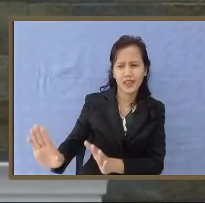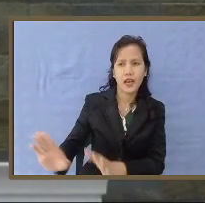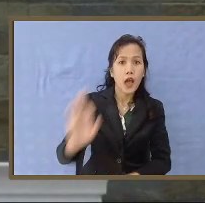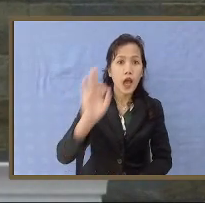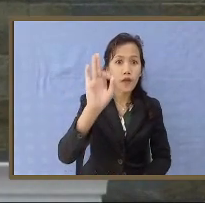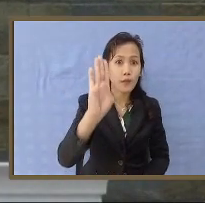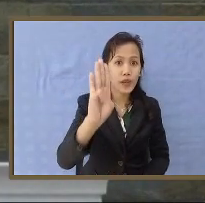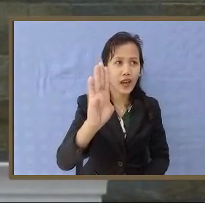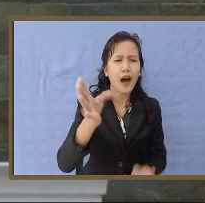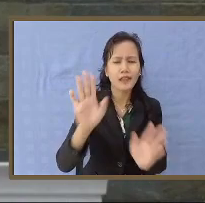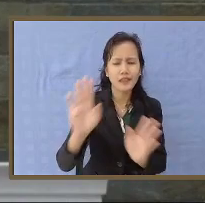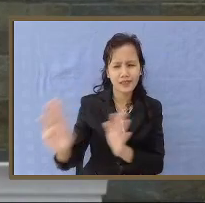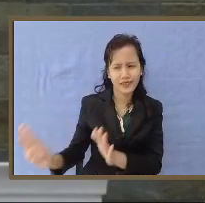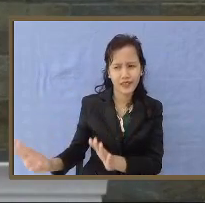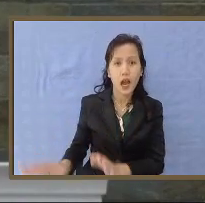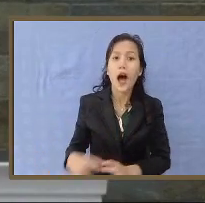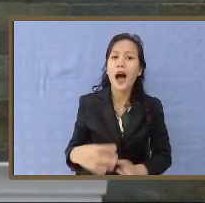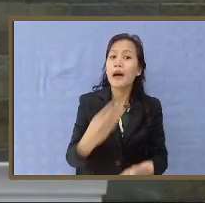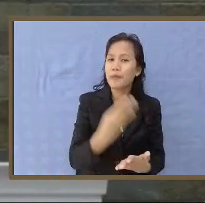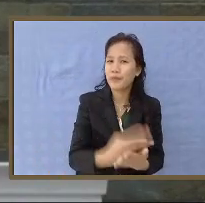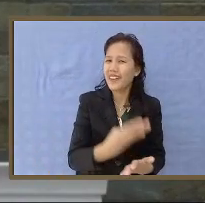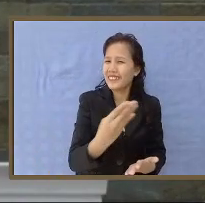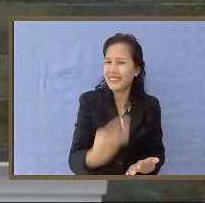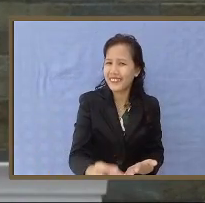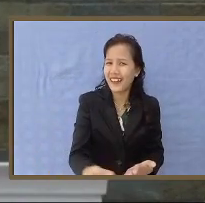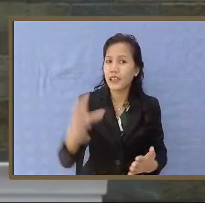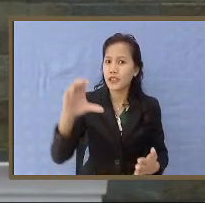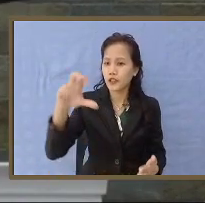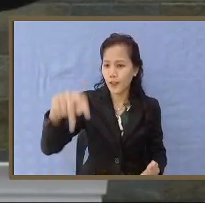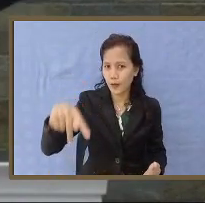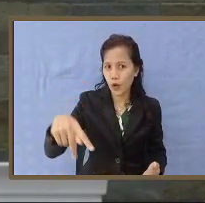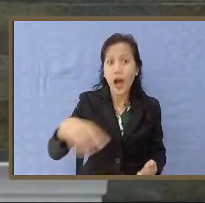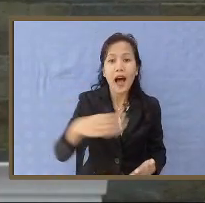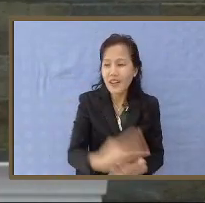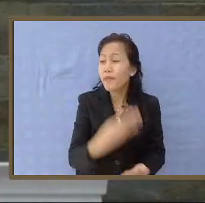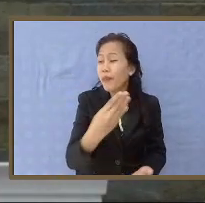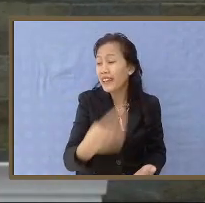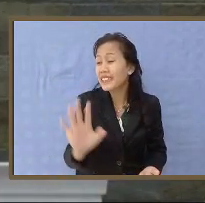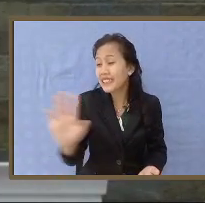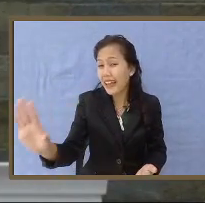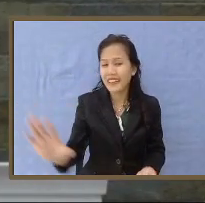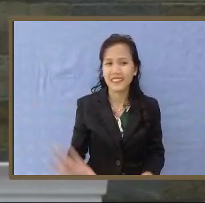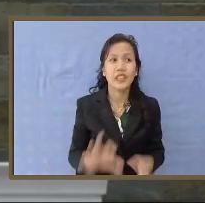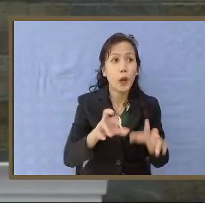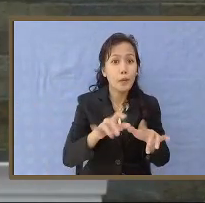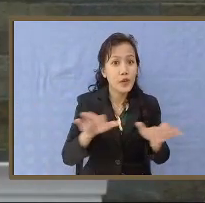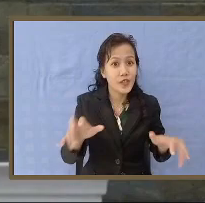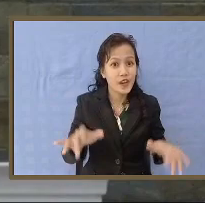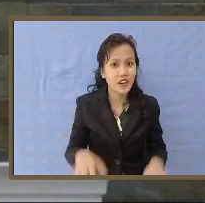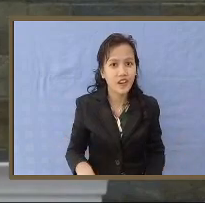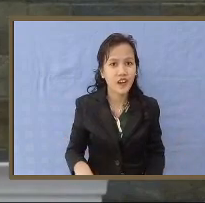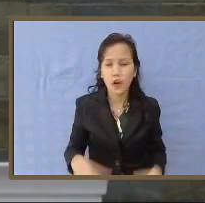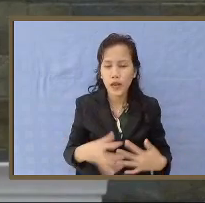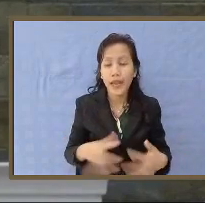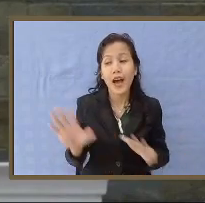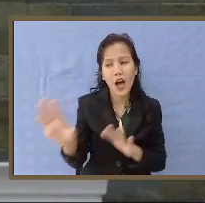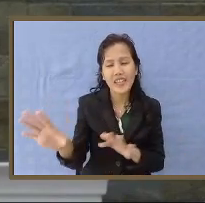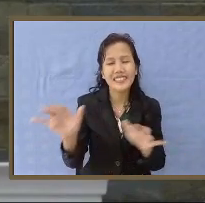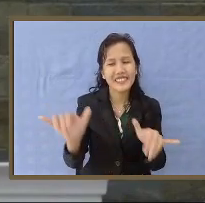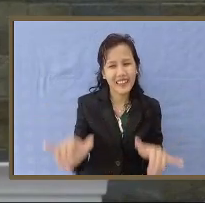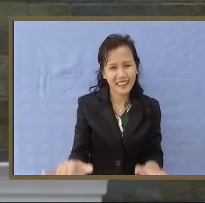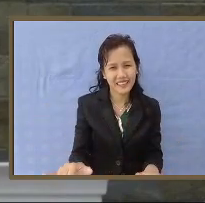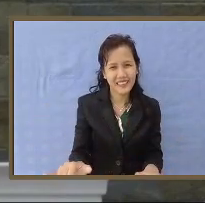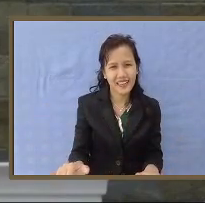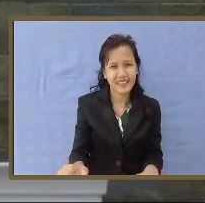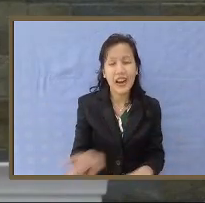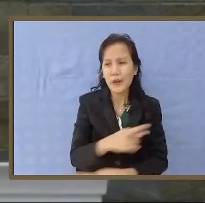bahala, bibilhan pa ng cellphone, bibilhan pa na kung ano-ano, mga gadgets, mga kapatid, na hindi naman ginagamit. Ang gusto lamang